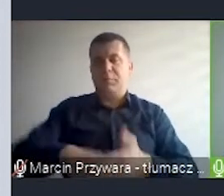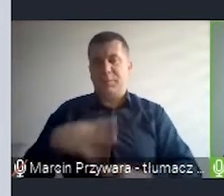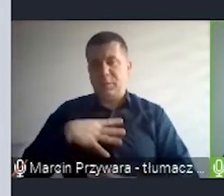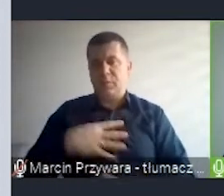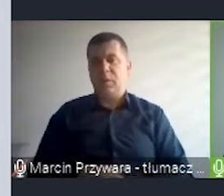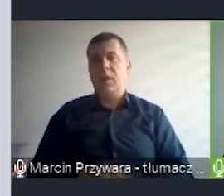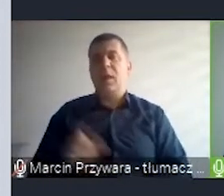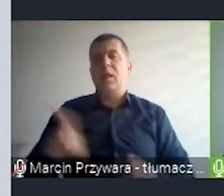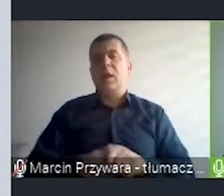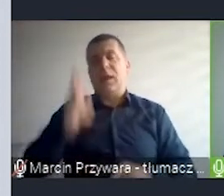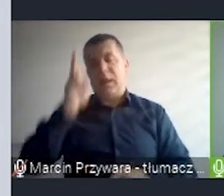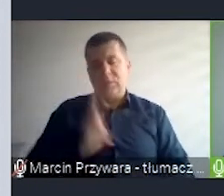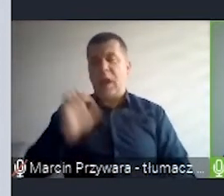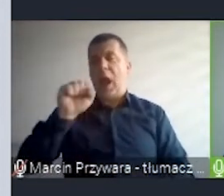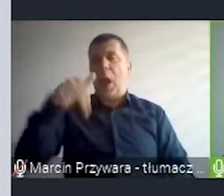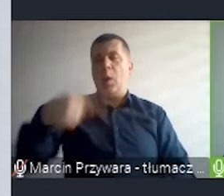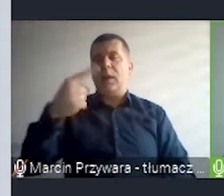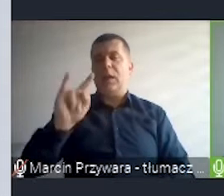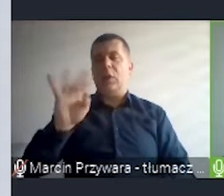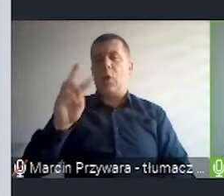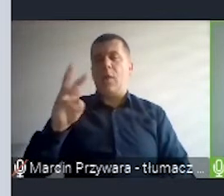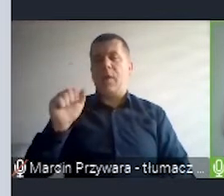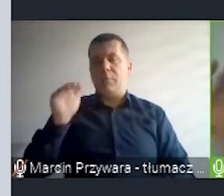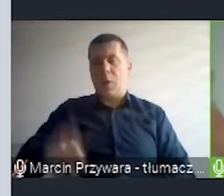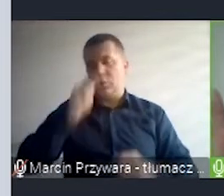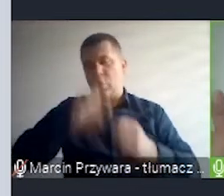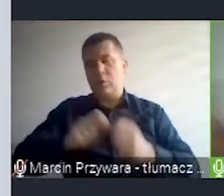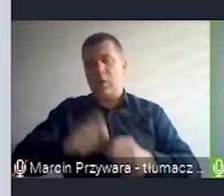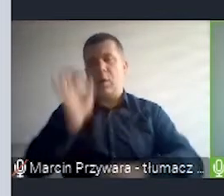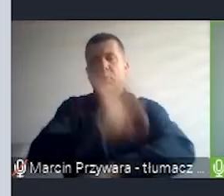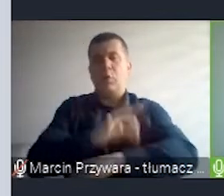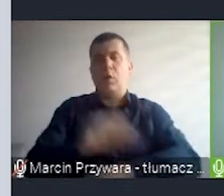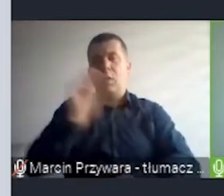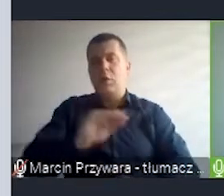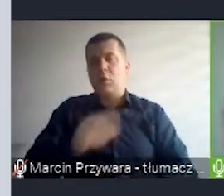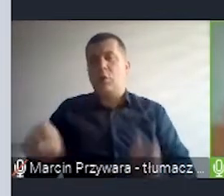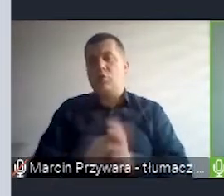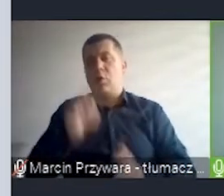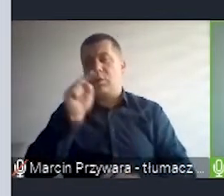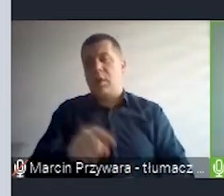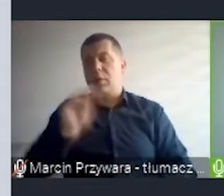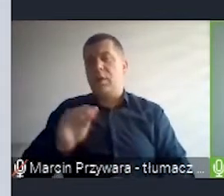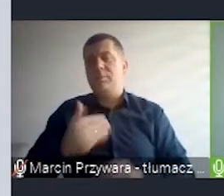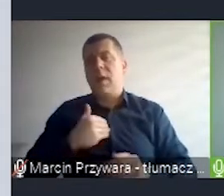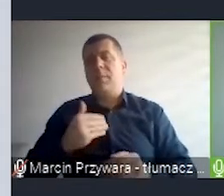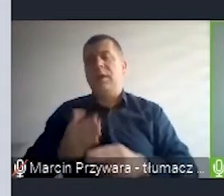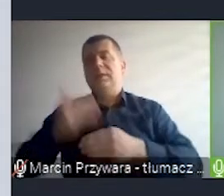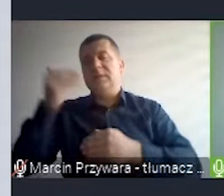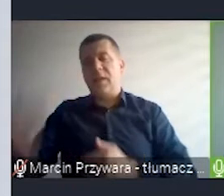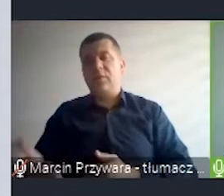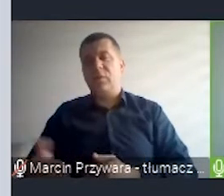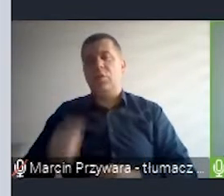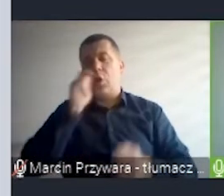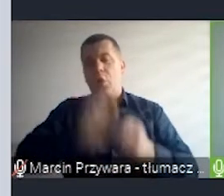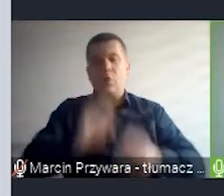i instytucja audytowa, która może kontrolować projekty. Do tego funkcjonują instytucje z zewnątrz, które nie tyle